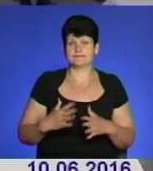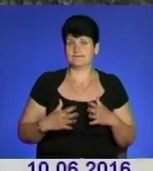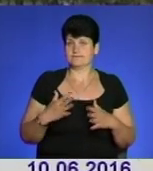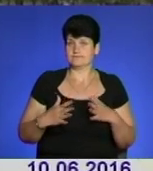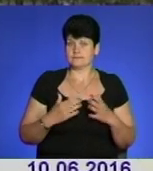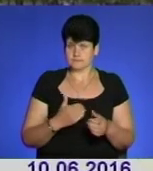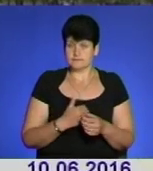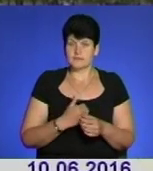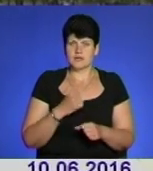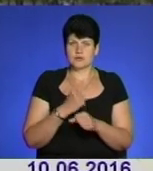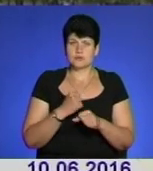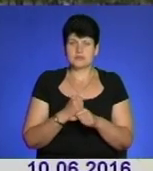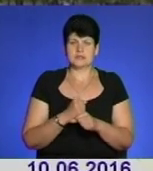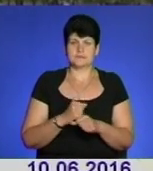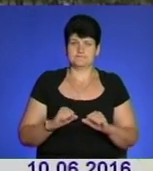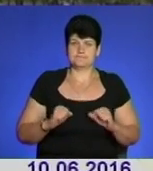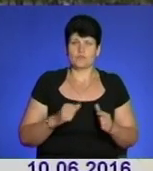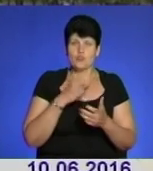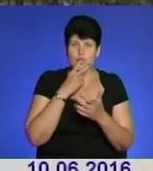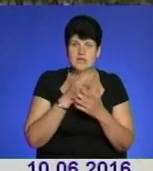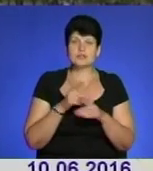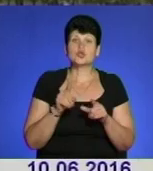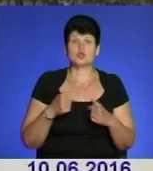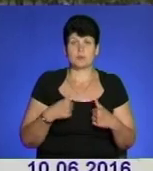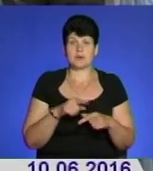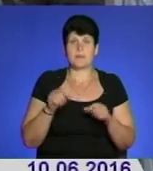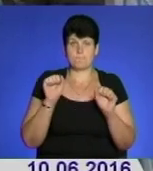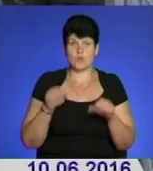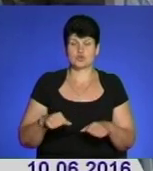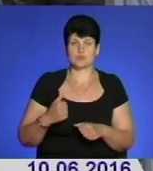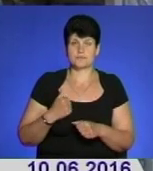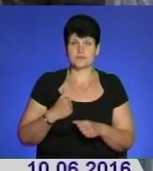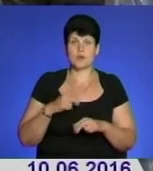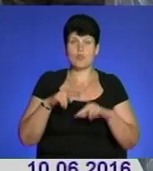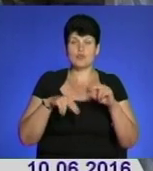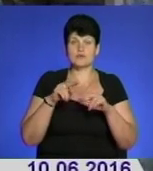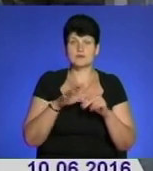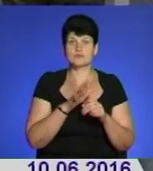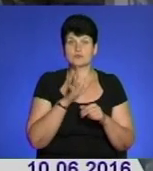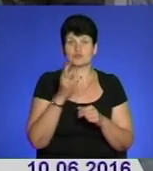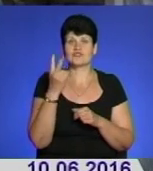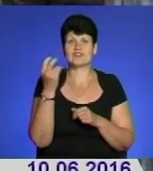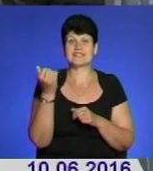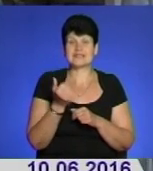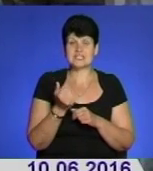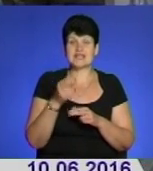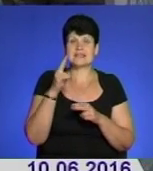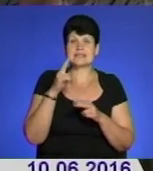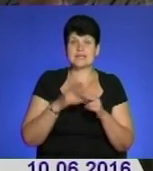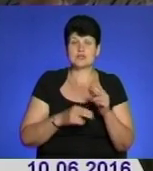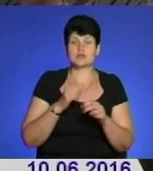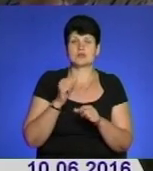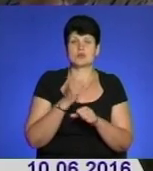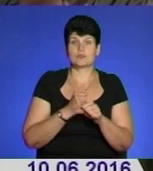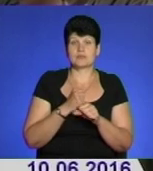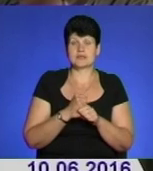хороший, бо хотіли щось вложити зусилля, показати, що ми щось можемо, солдати. Будівництво каплиці тривало всього 2 тижні, а завершилися роботи